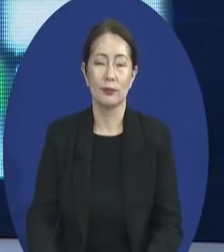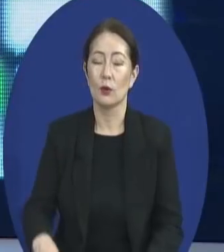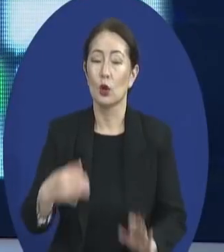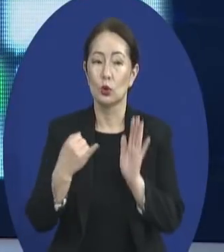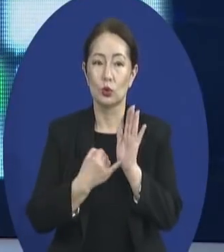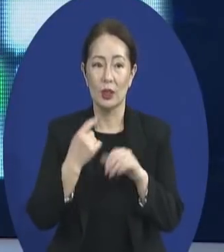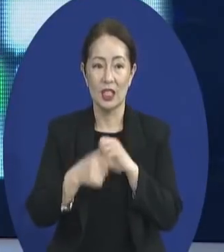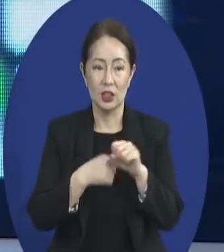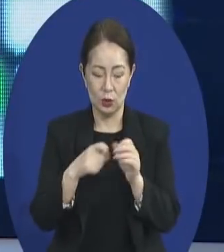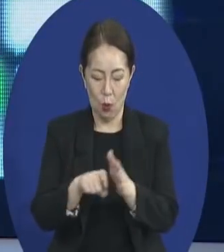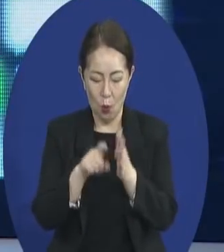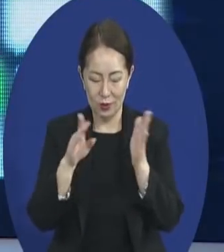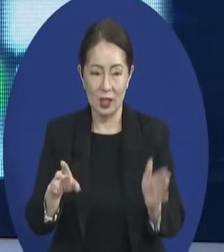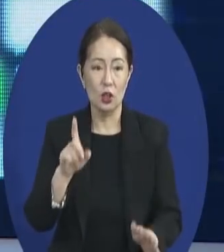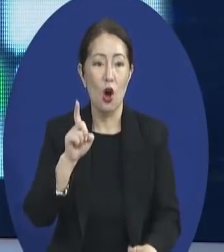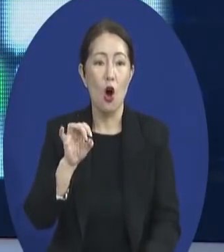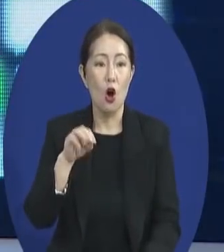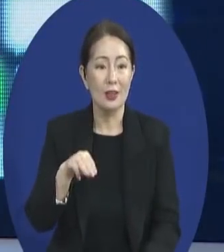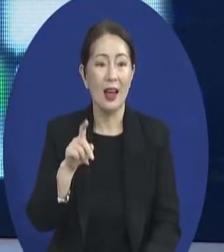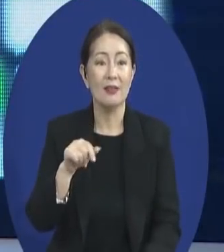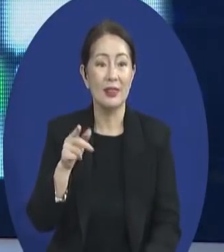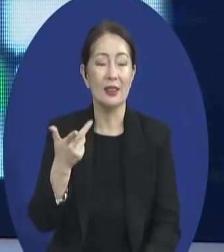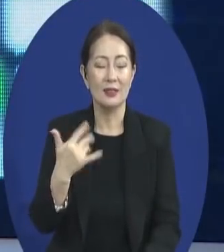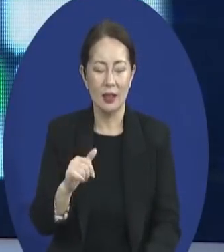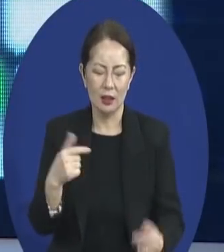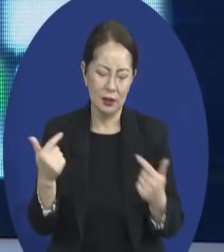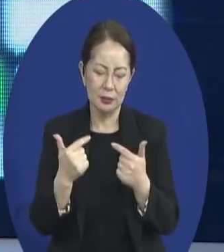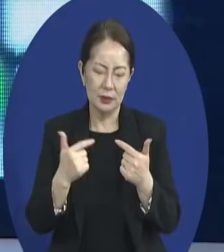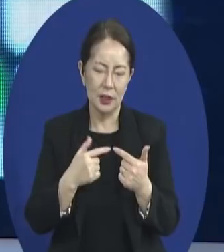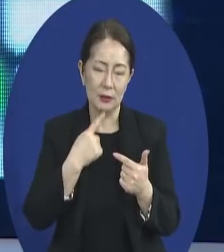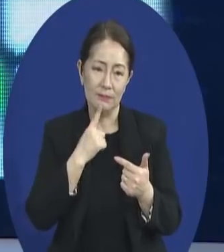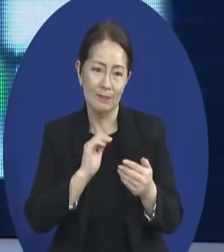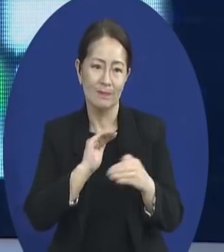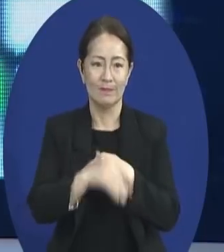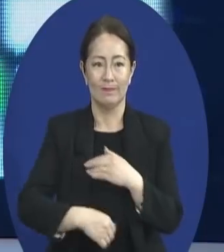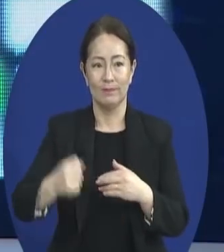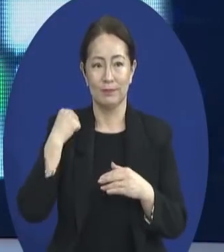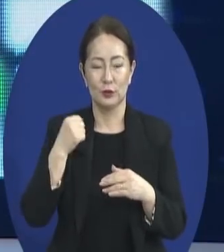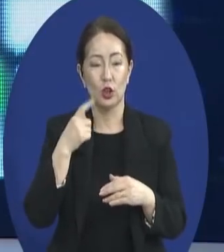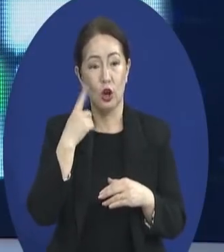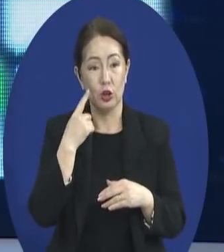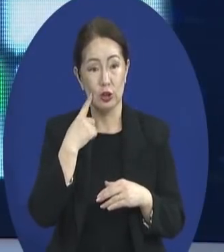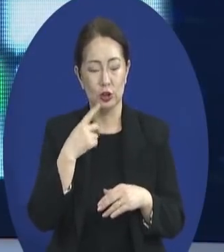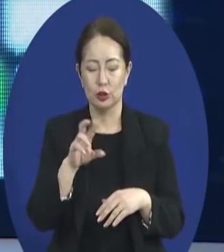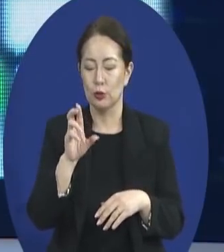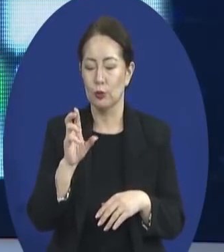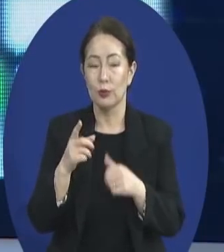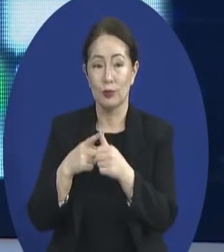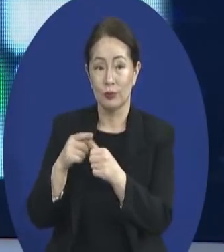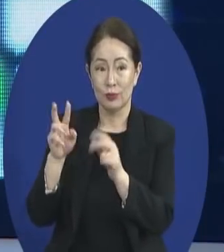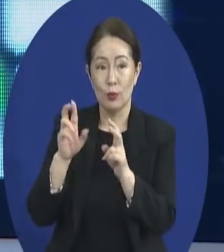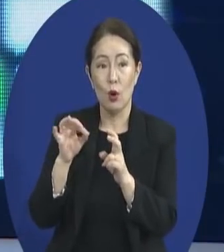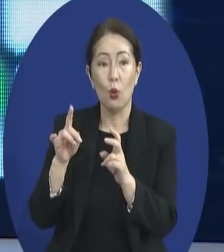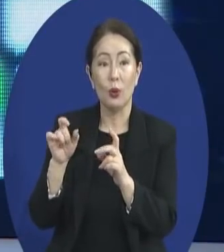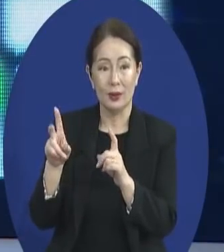Зургаан жилийн туршид хор тавдртайгаа тэмцэж эцэст нь хүнд өвчнөө ялж чадсан борхолон охиныг бид энэ удаад сурвалжллаа. Төвний хөвд